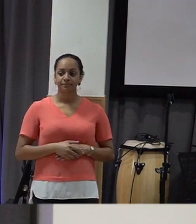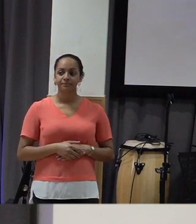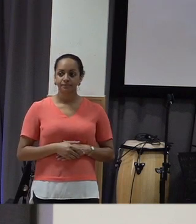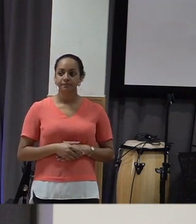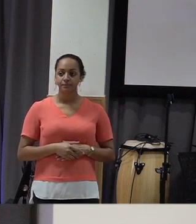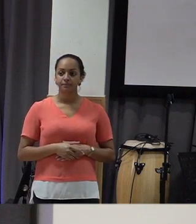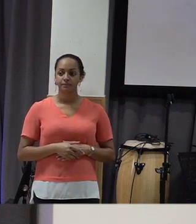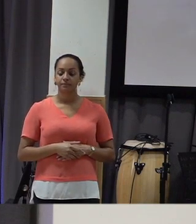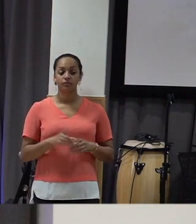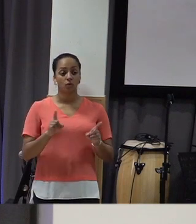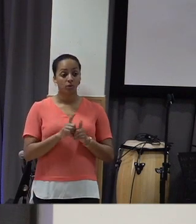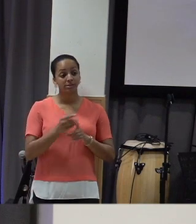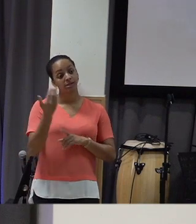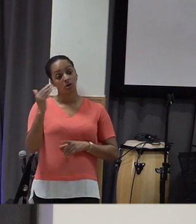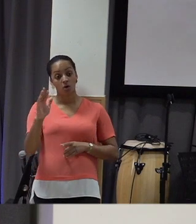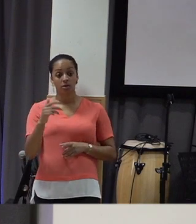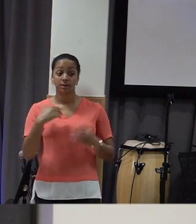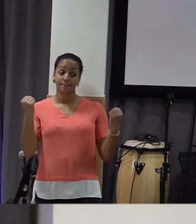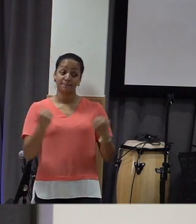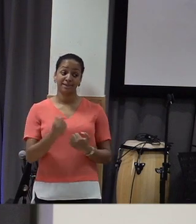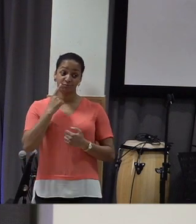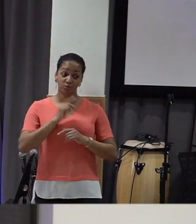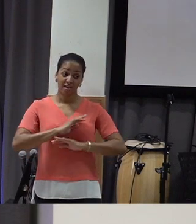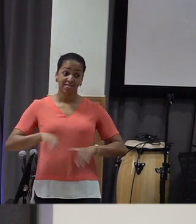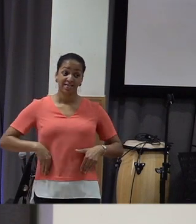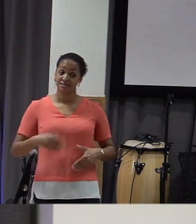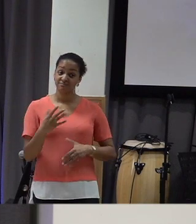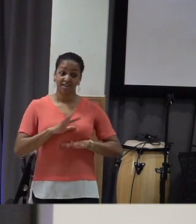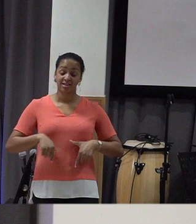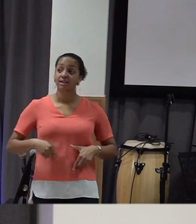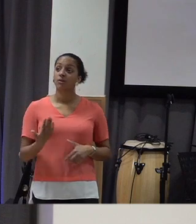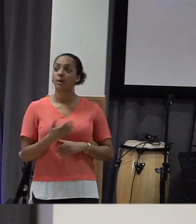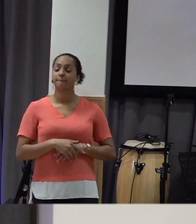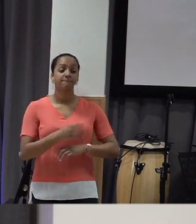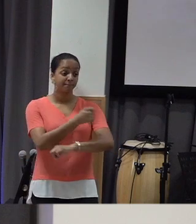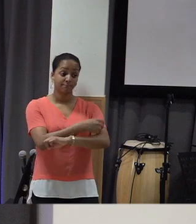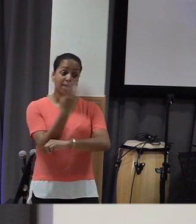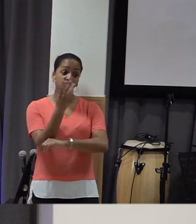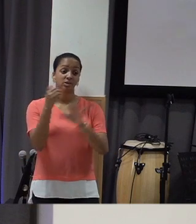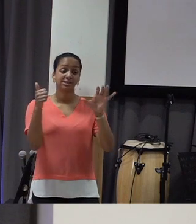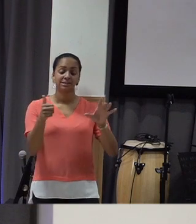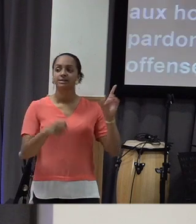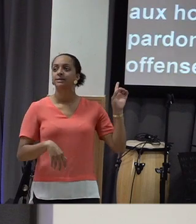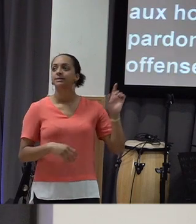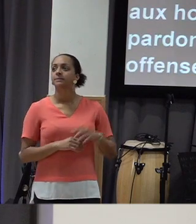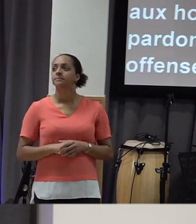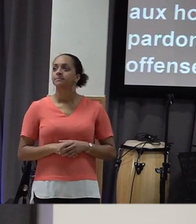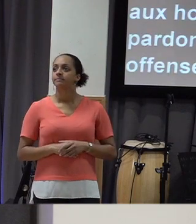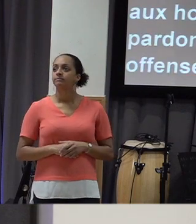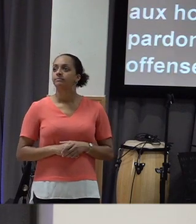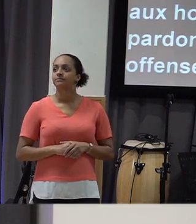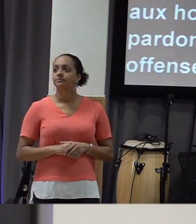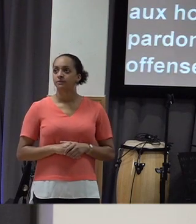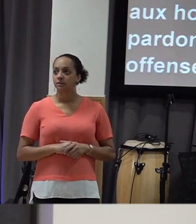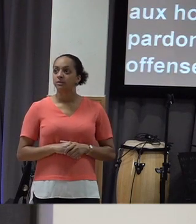empêcher de prier, j'ai gardé le pire pour la fin, c'est Matthieu chapitre 6, versets 14 et 15. Vous connaissez bien ce passage.